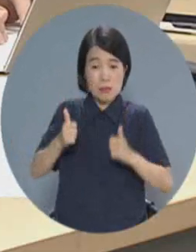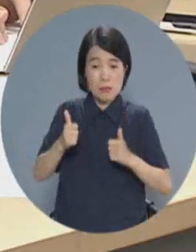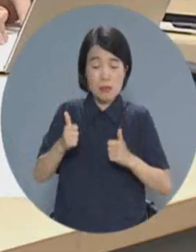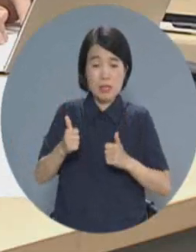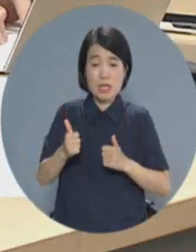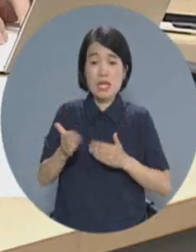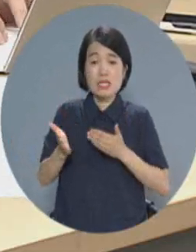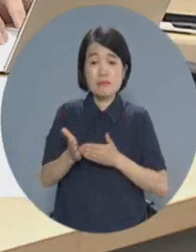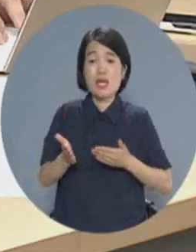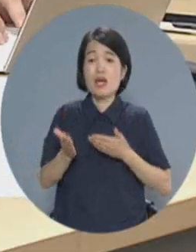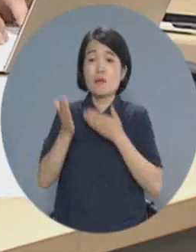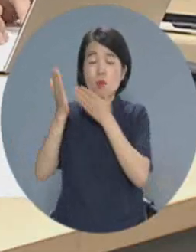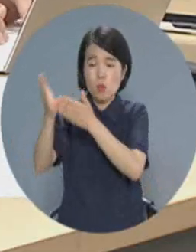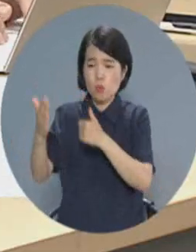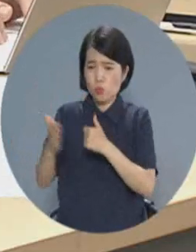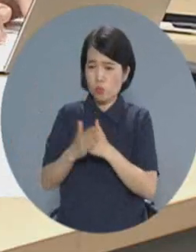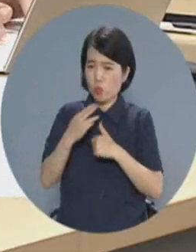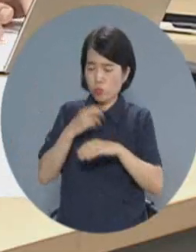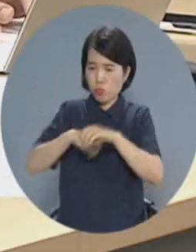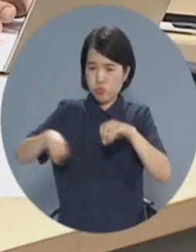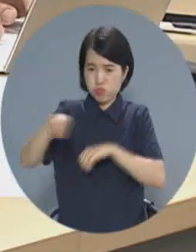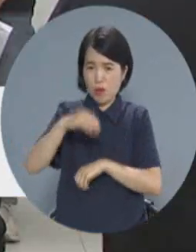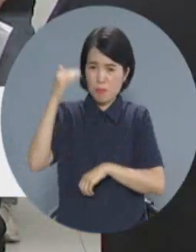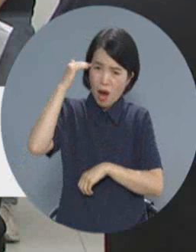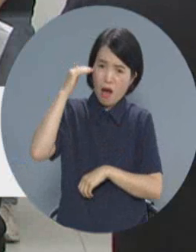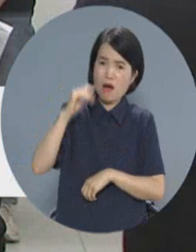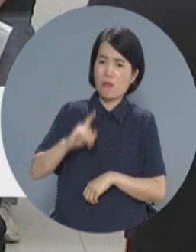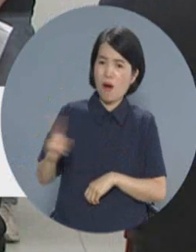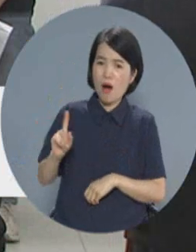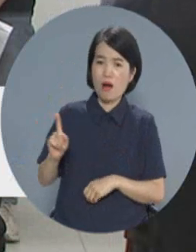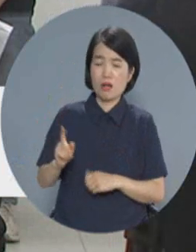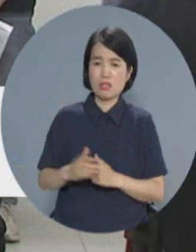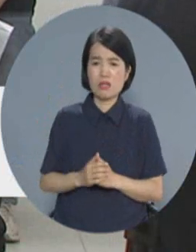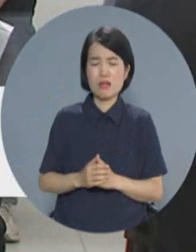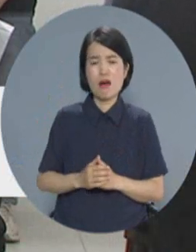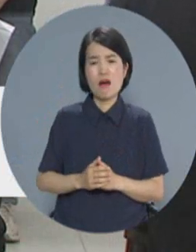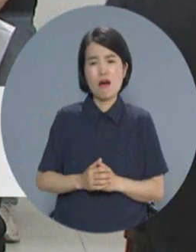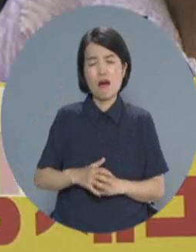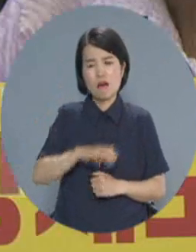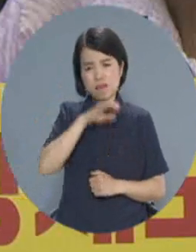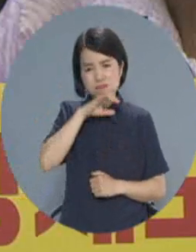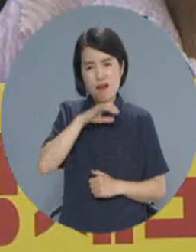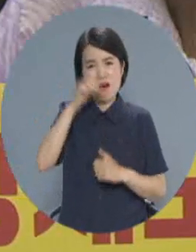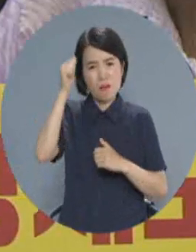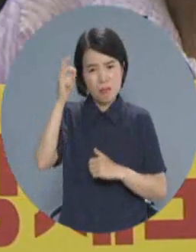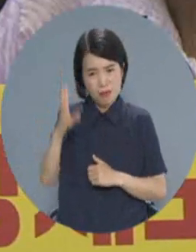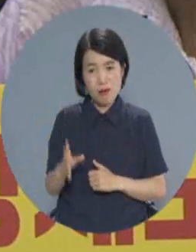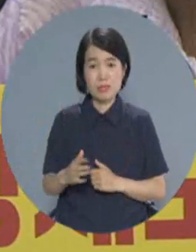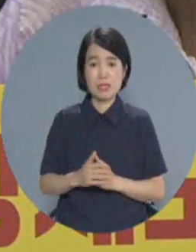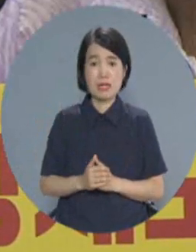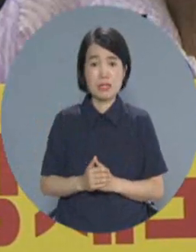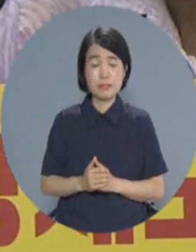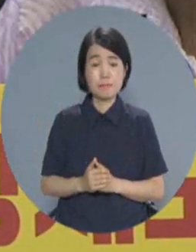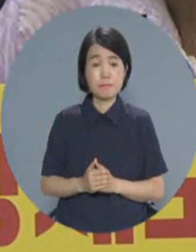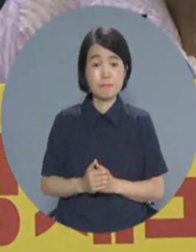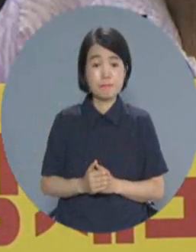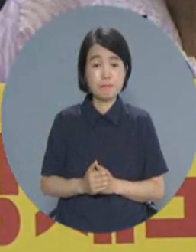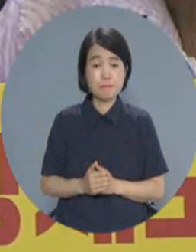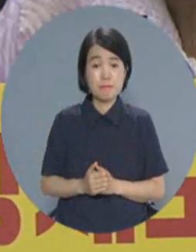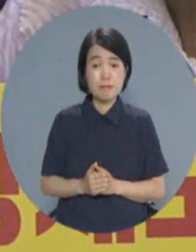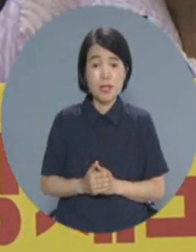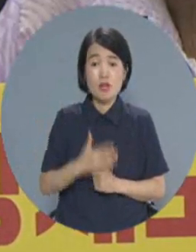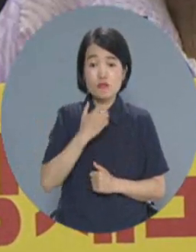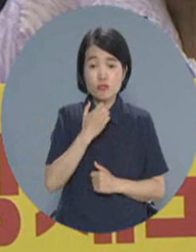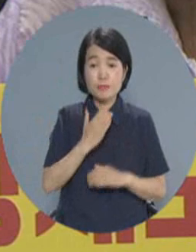의견서를 보내는 등 도와주진 못할 망정 회방을 놓고 있다는 성토가 이어집니다. 왜 95이 넘으신